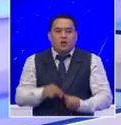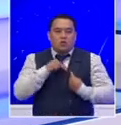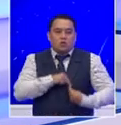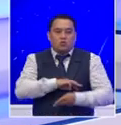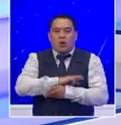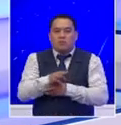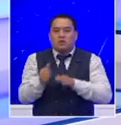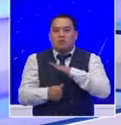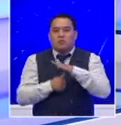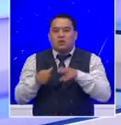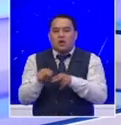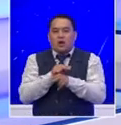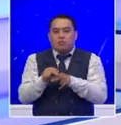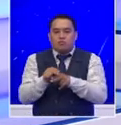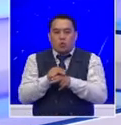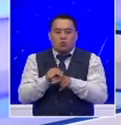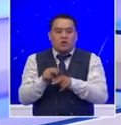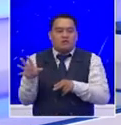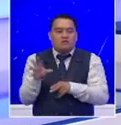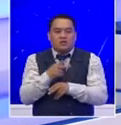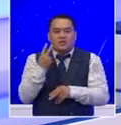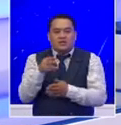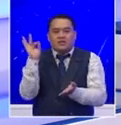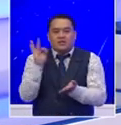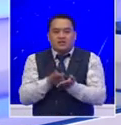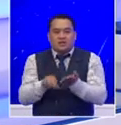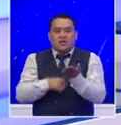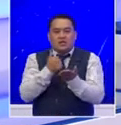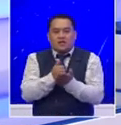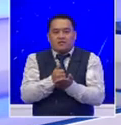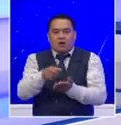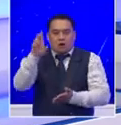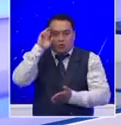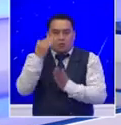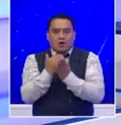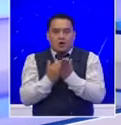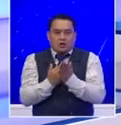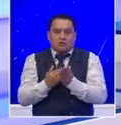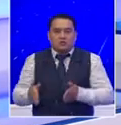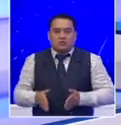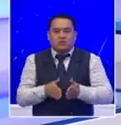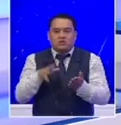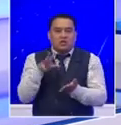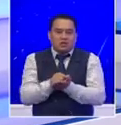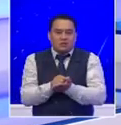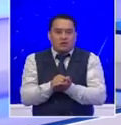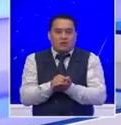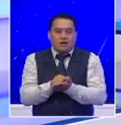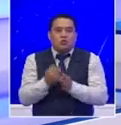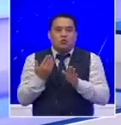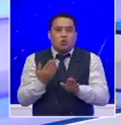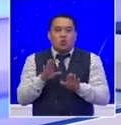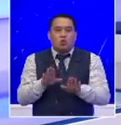Трудоустройство безработных и ремонт инфраструктуры – эти две задачи в приоритете государственной программы «Дорожная карта занятости». В одном